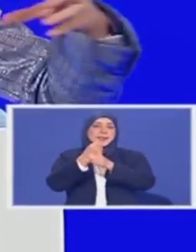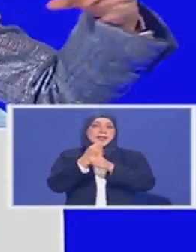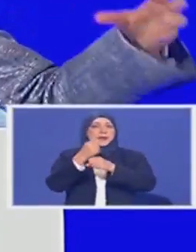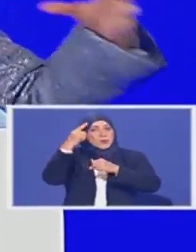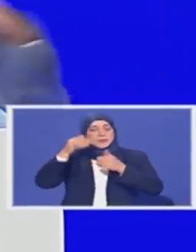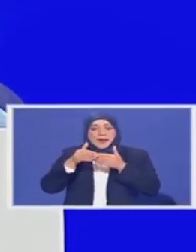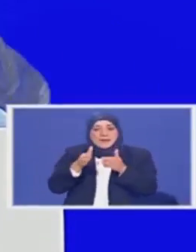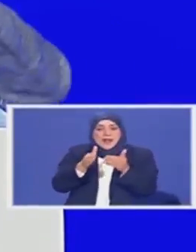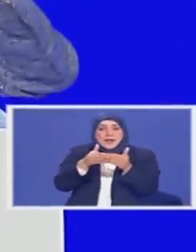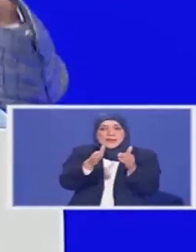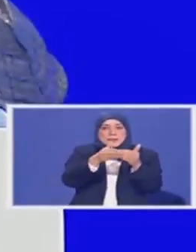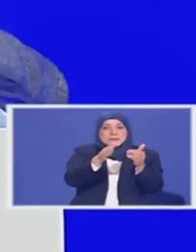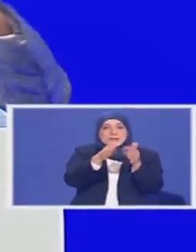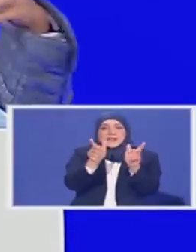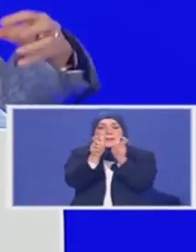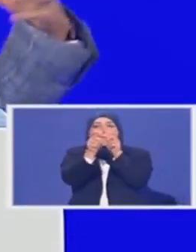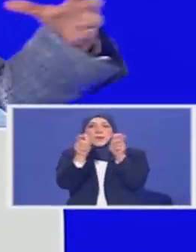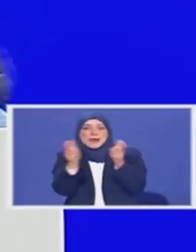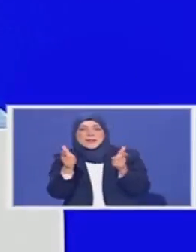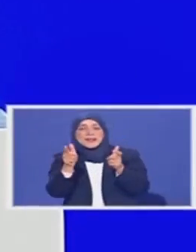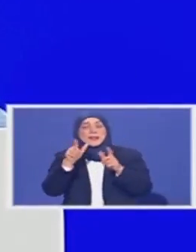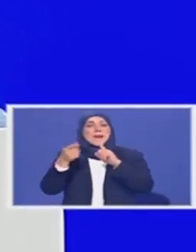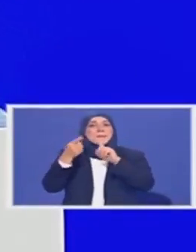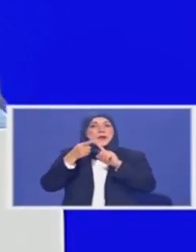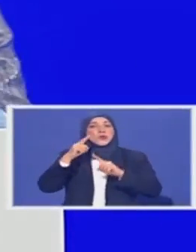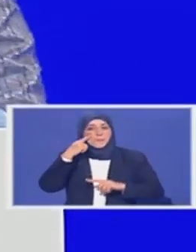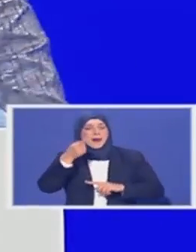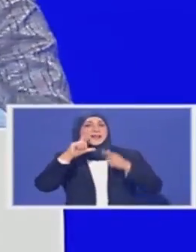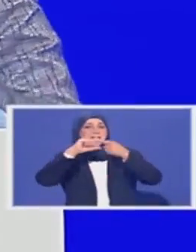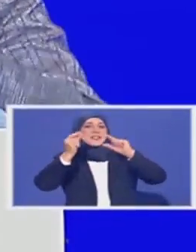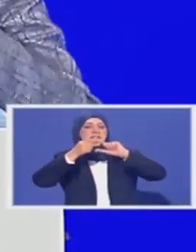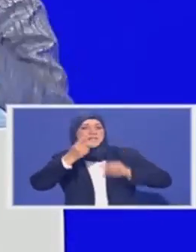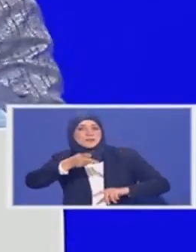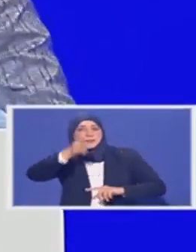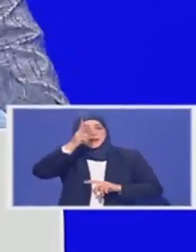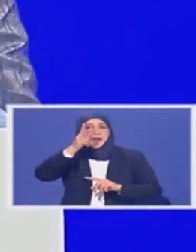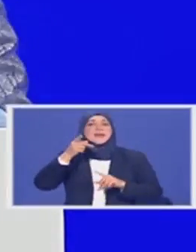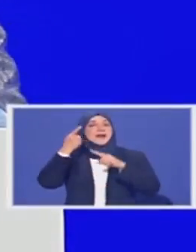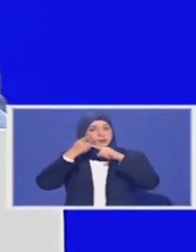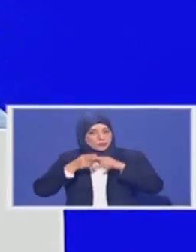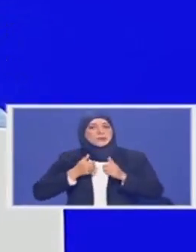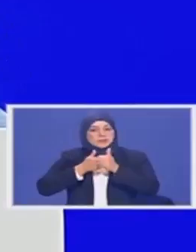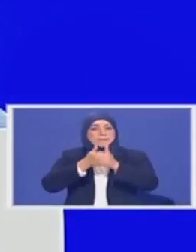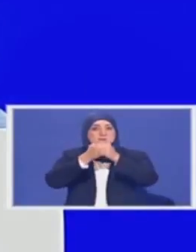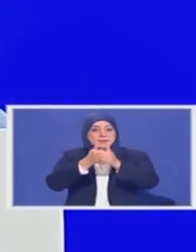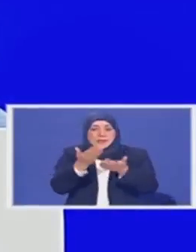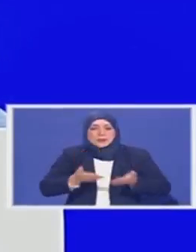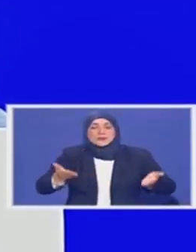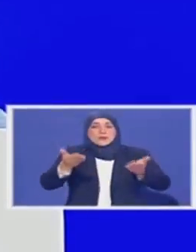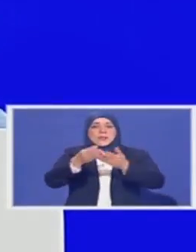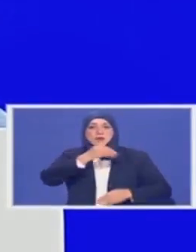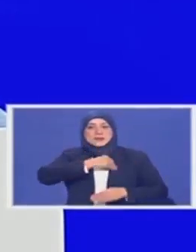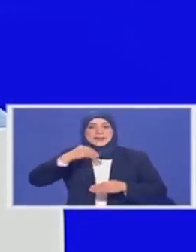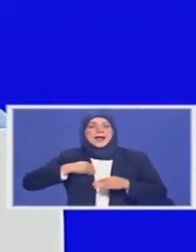نفتحوا تدريجيا القطاعات الجهات باش نشوفوها من بعد، مع المتابعة للوضع الصحي